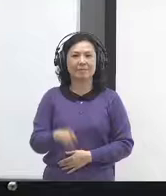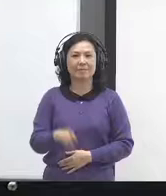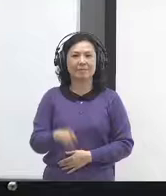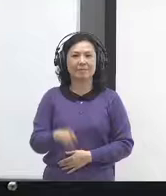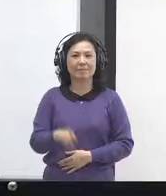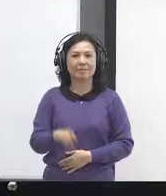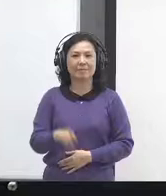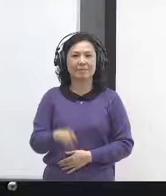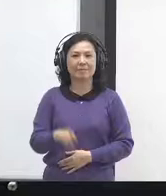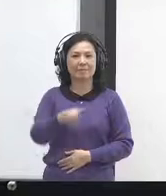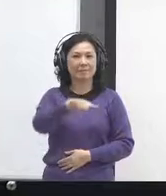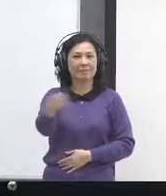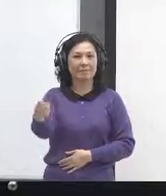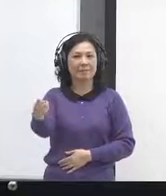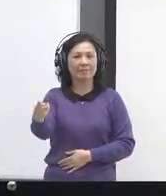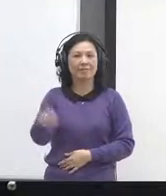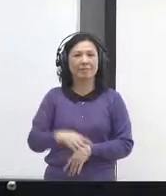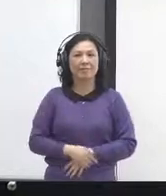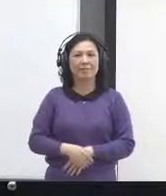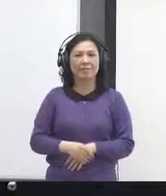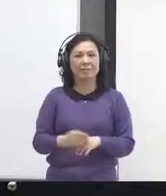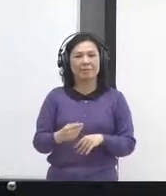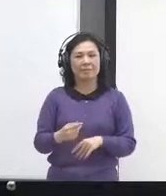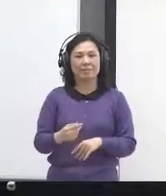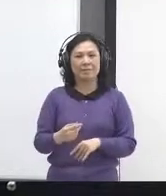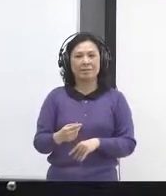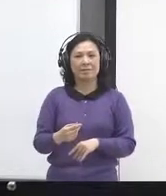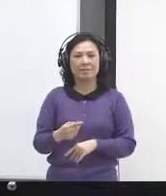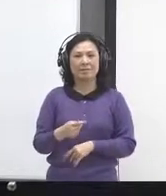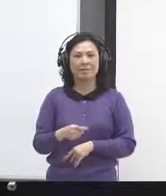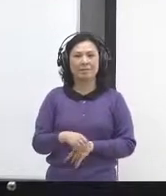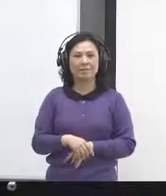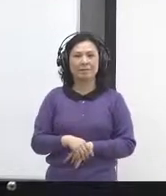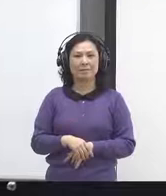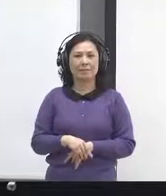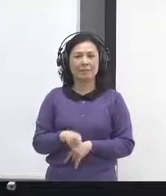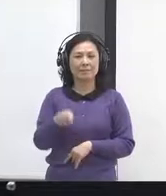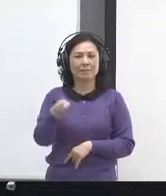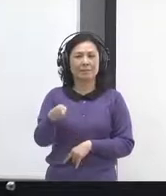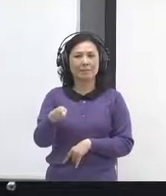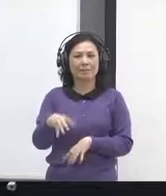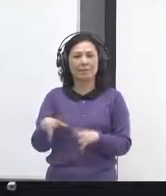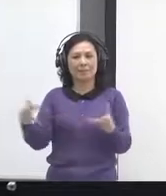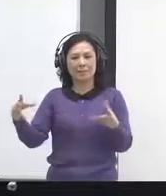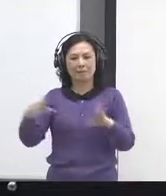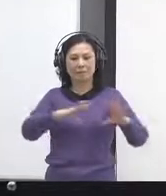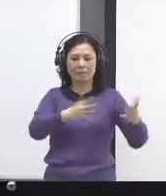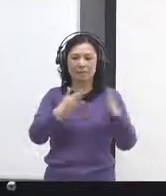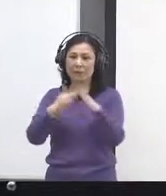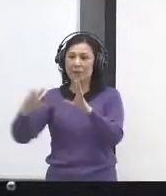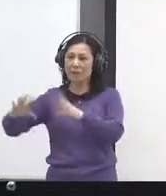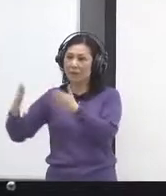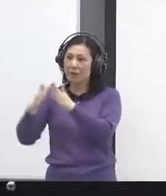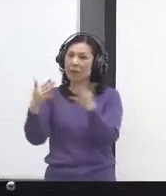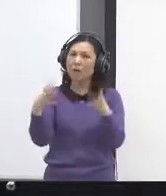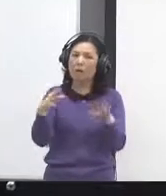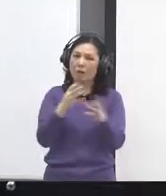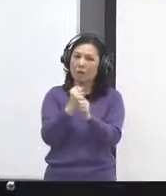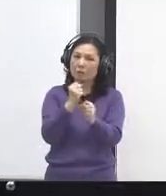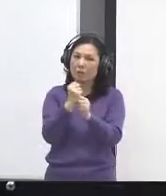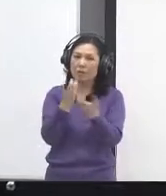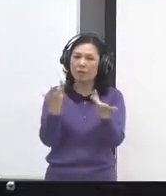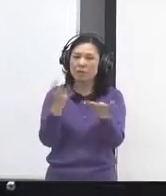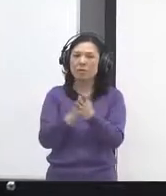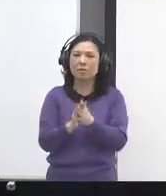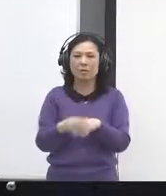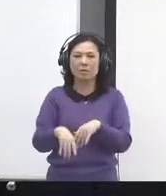那接下来，就像我刚刚说的，就是我们的，就是社群之间的合作，其实就不只限于说，我 fork 你，你 fork